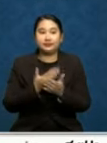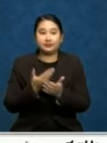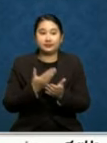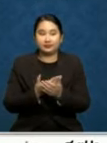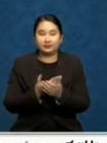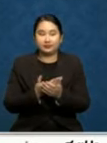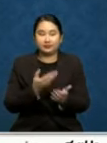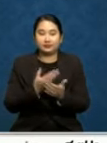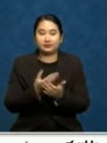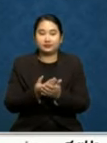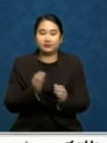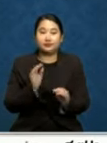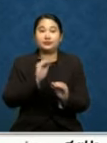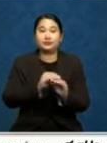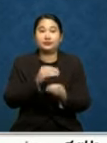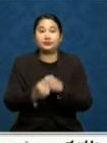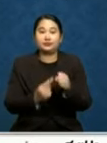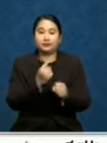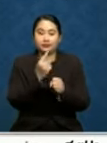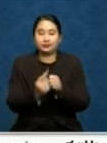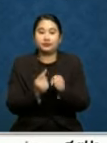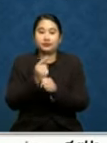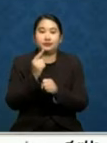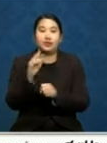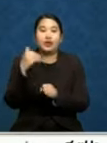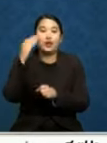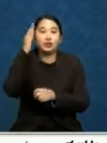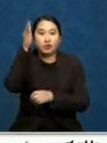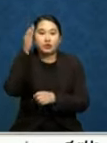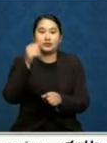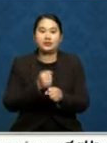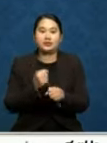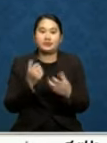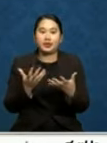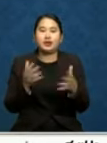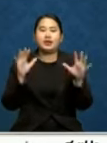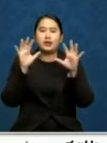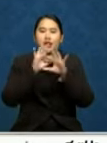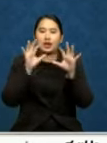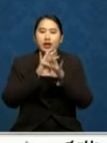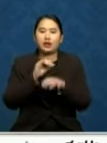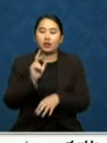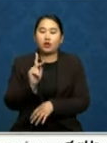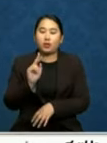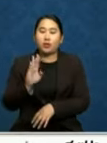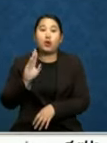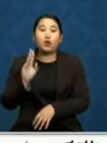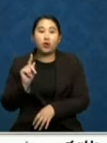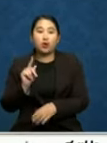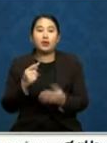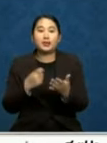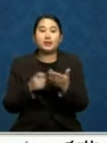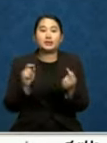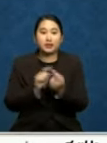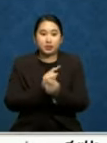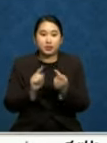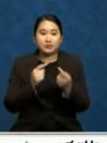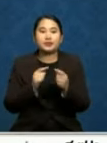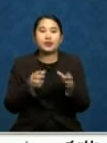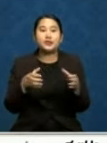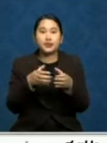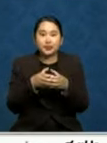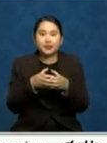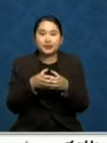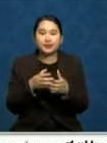ราจะต้องเติมเข้าไปทุกปีนะครับโครงสร้างในอนาคตมันจะเป็นยังไงนะครับมันคล้ายๆกับกปข.หรือประกันสังคมนะครับแต่โอเคคนเราจะน้อยกว่